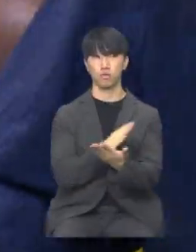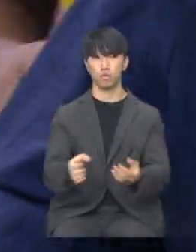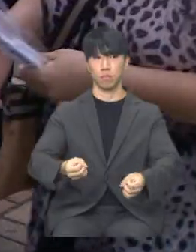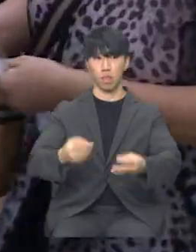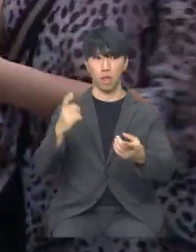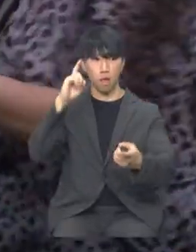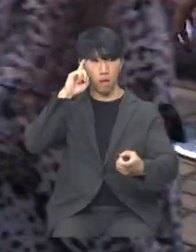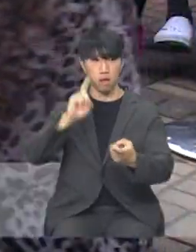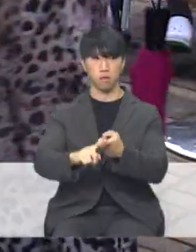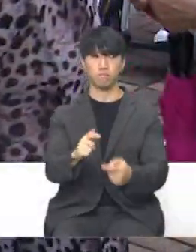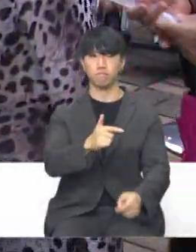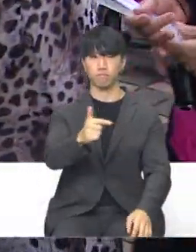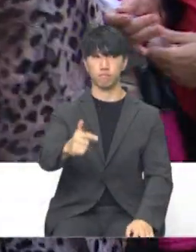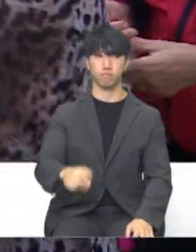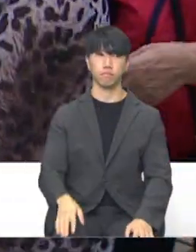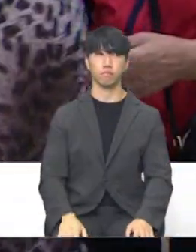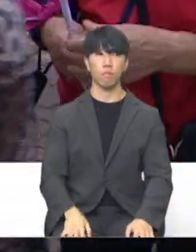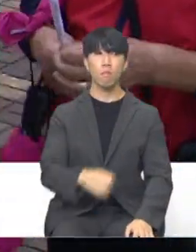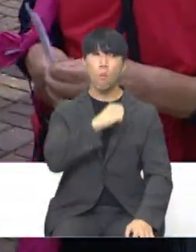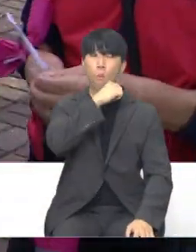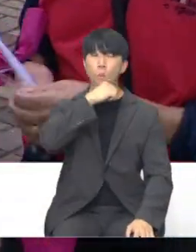모았습니다.